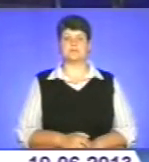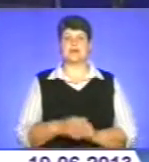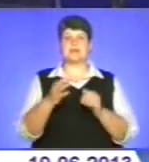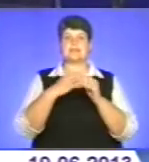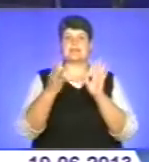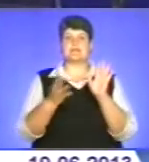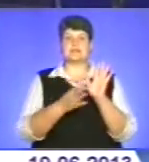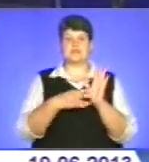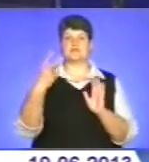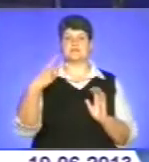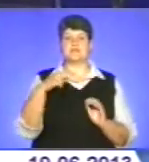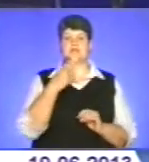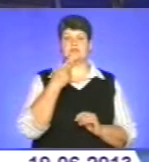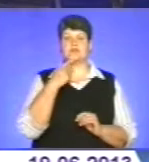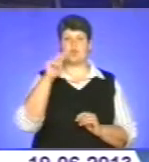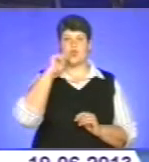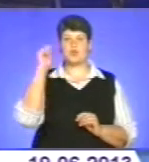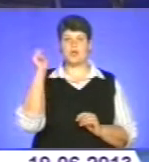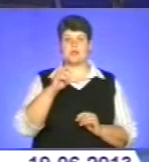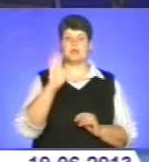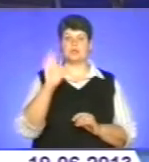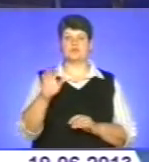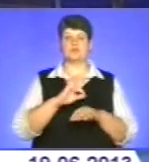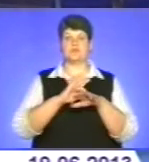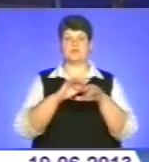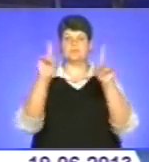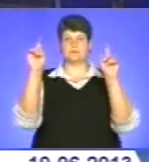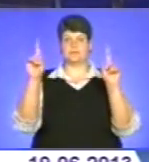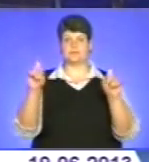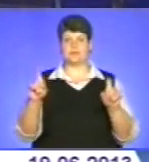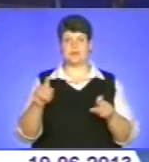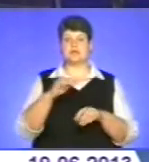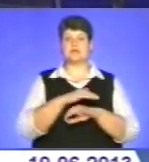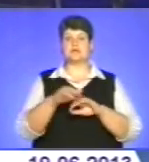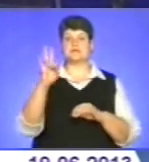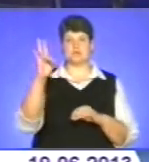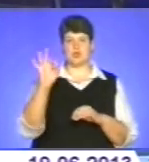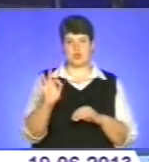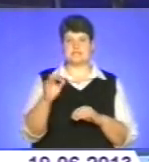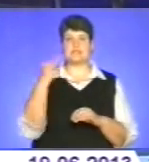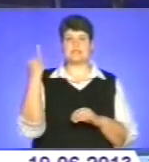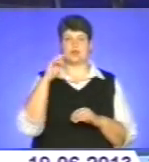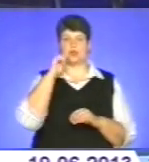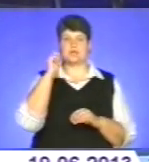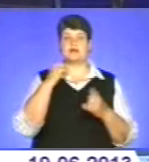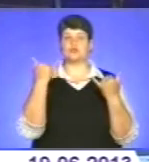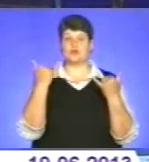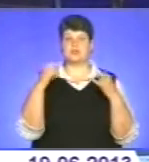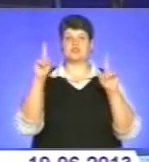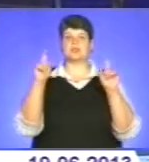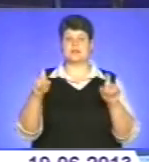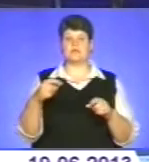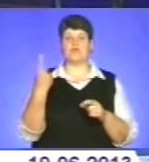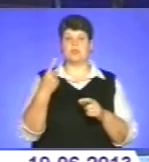19 та 20 червня в Україні проходить зовнішнє незалежне оцінювання з історії України. На сьогоднішнє тестування в